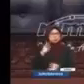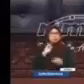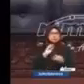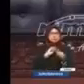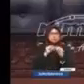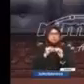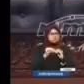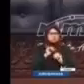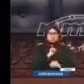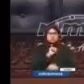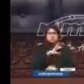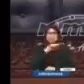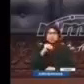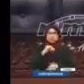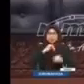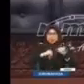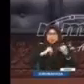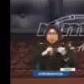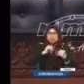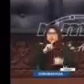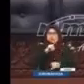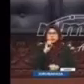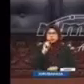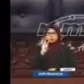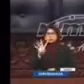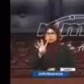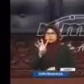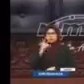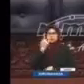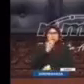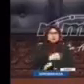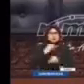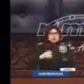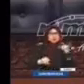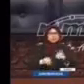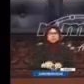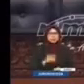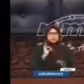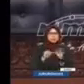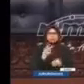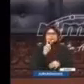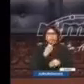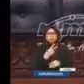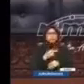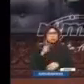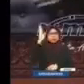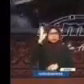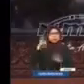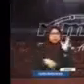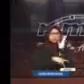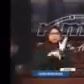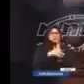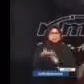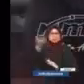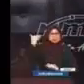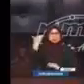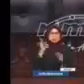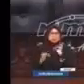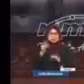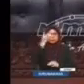ini dan soalan saya pada hari terakhir bernomor 104 kalau kita rujuk kepada sidang paling banyak